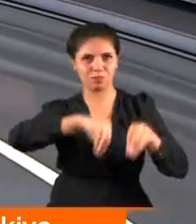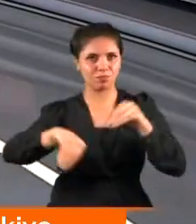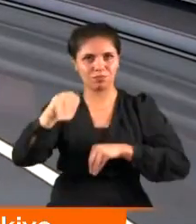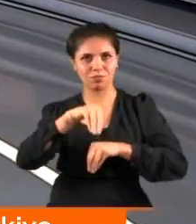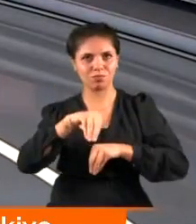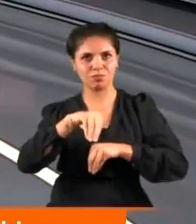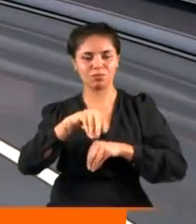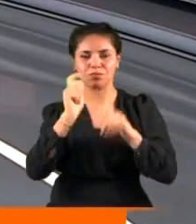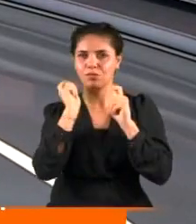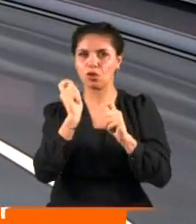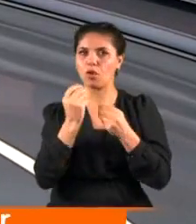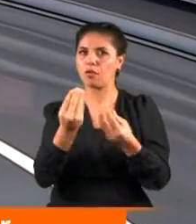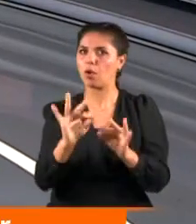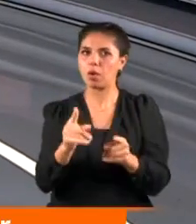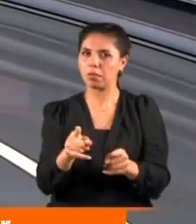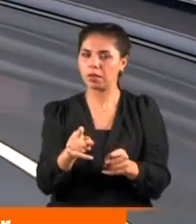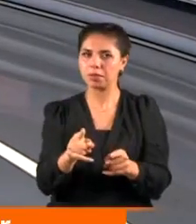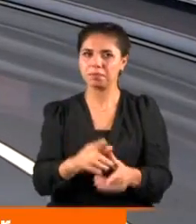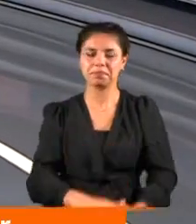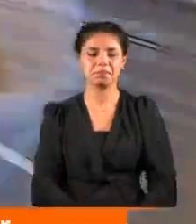dönüşü zor bir yola sokabilir sizi.